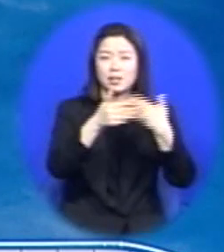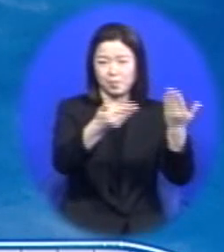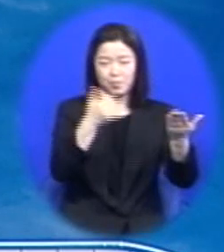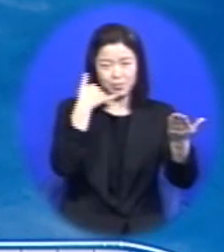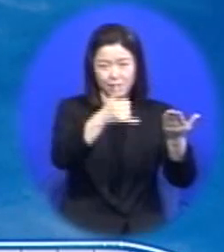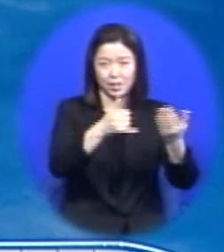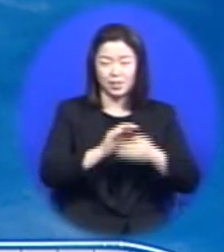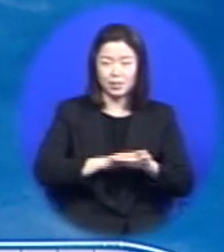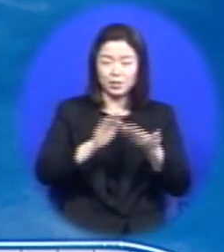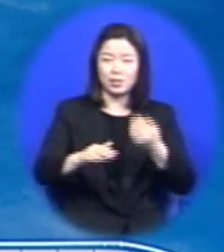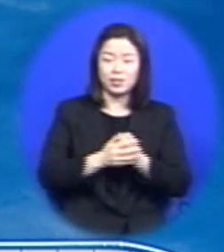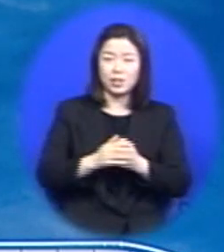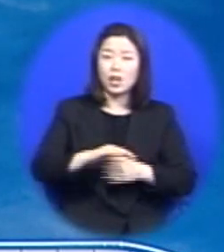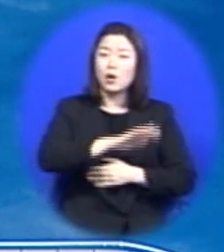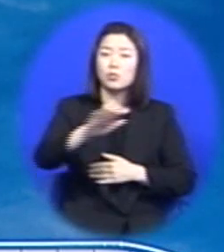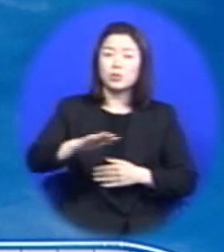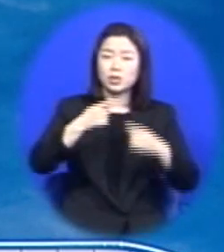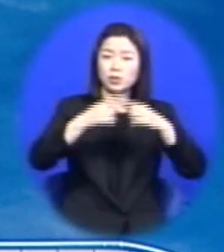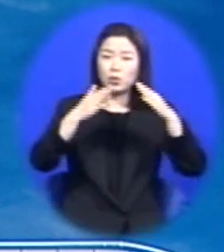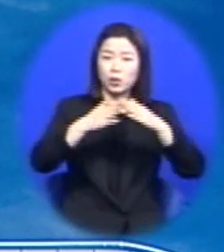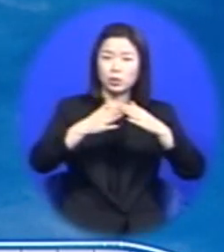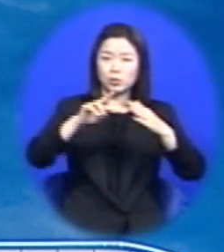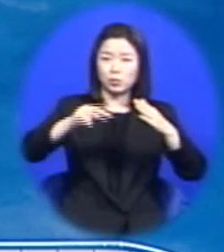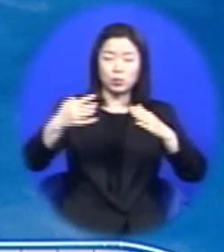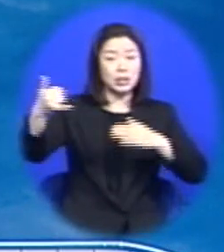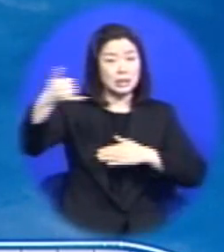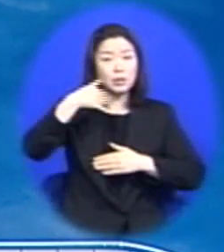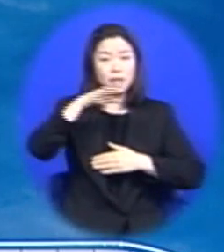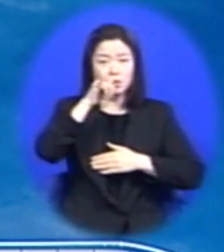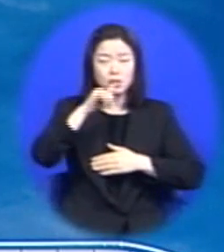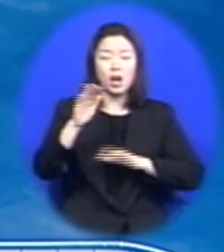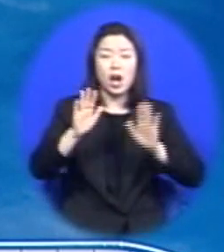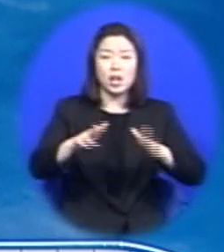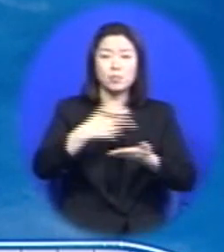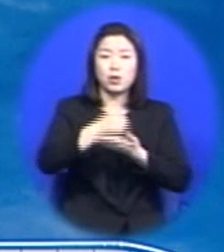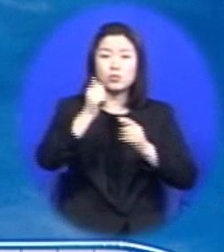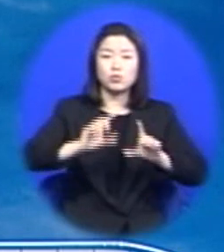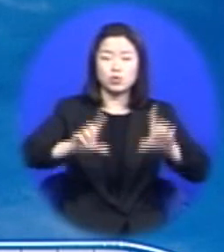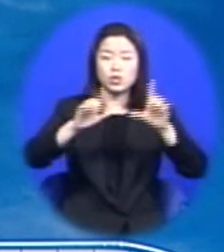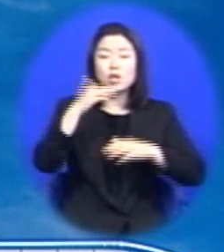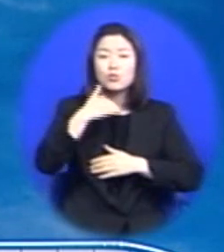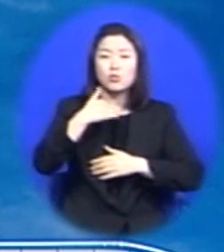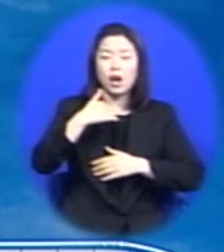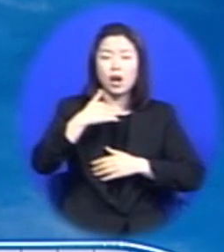우리 교회에서도 전화를 받으세요. 이번 주일 누가 설교하십니까?